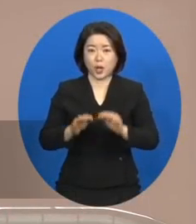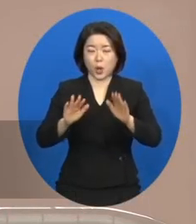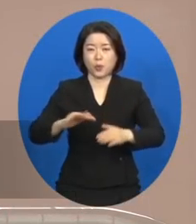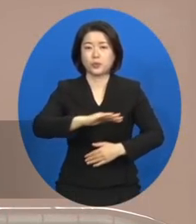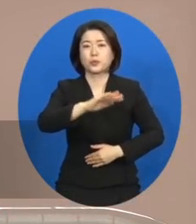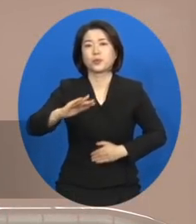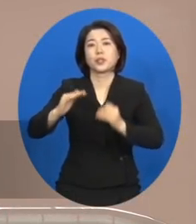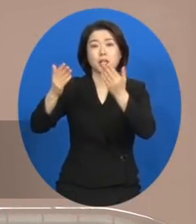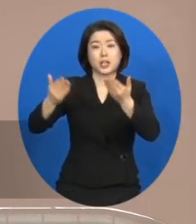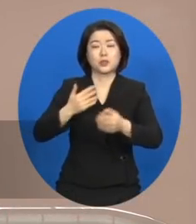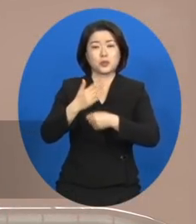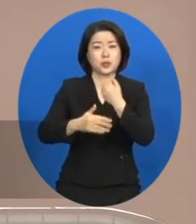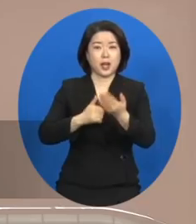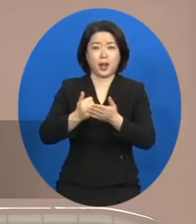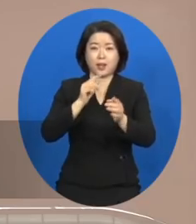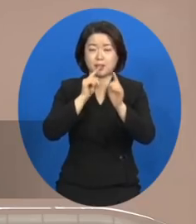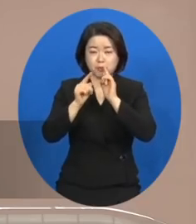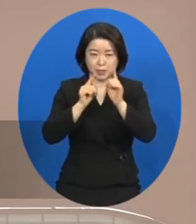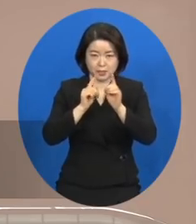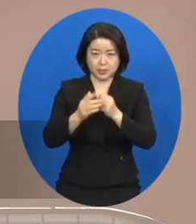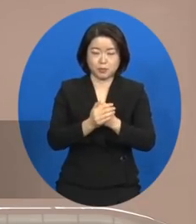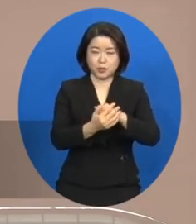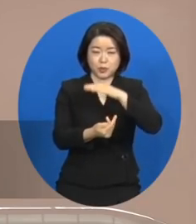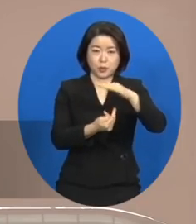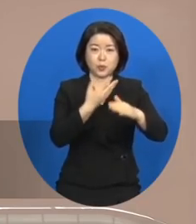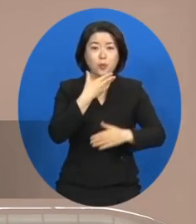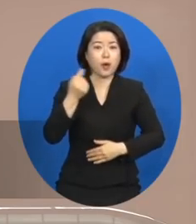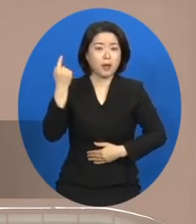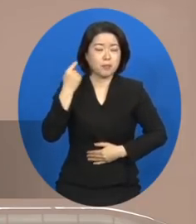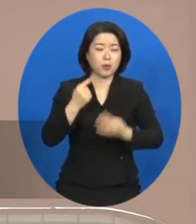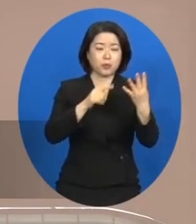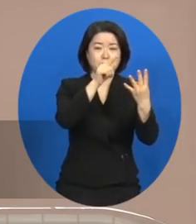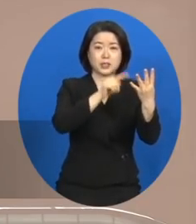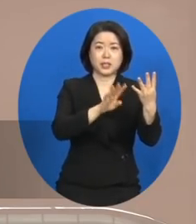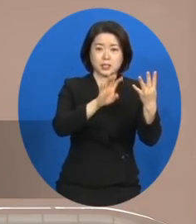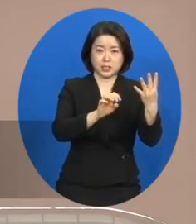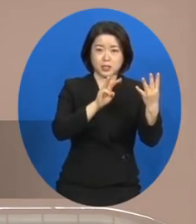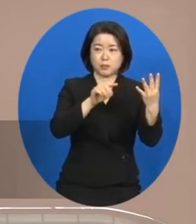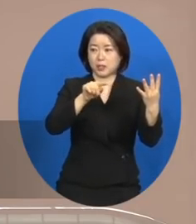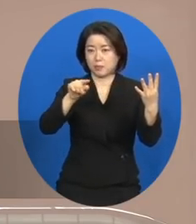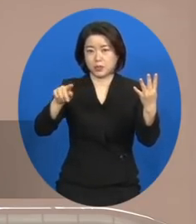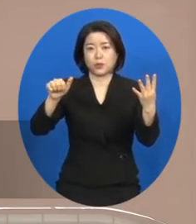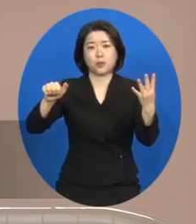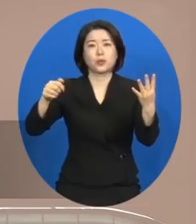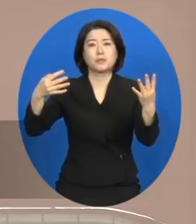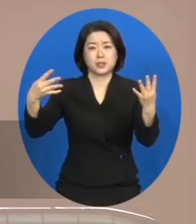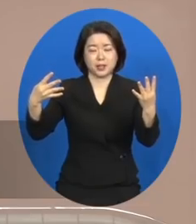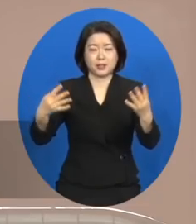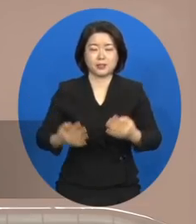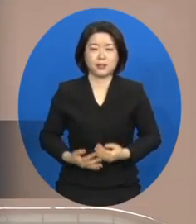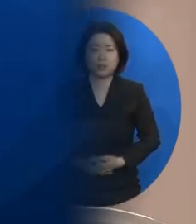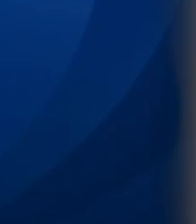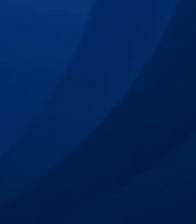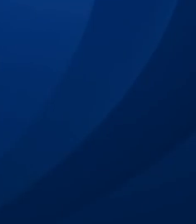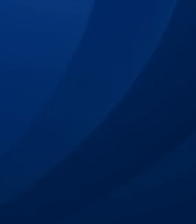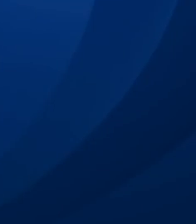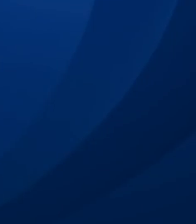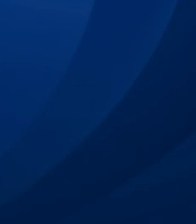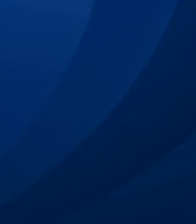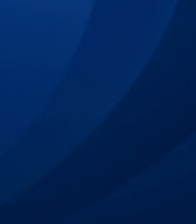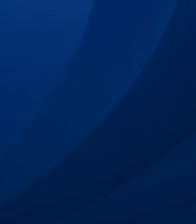오늘 우리에게 주시는 하나님의 말씀은 요한복음 4장 43절에서 54절까지의 말씀입니다.